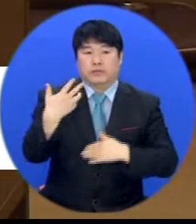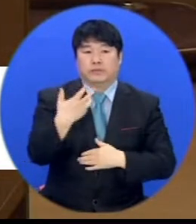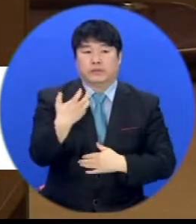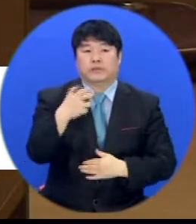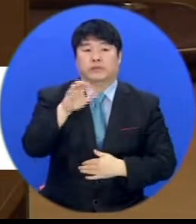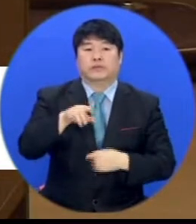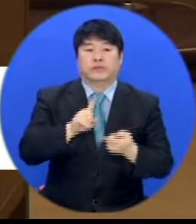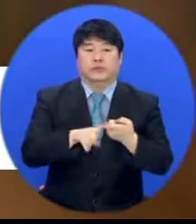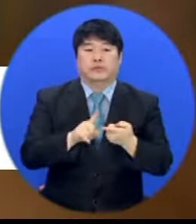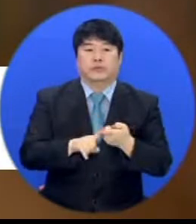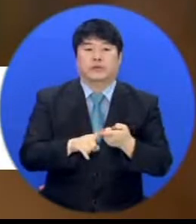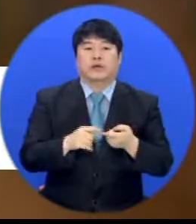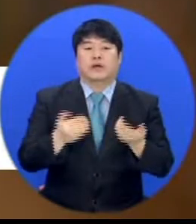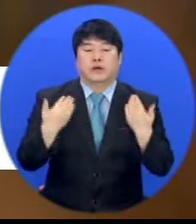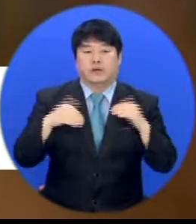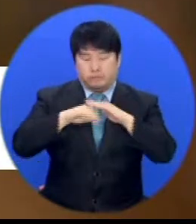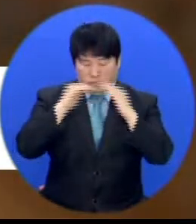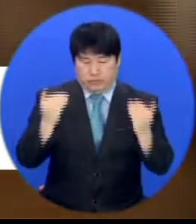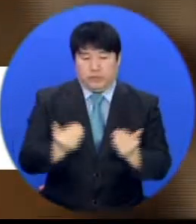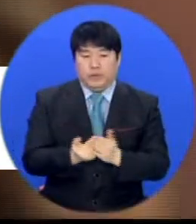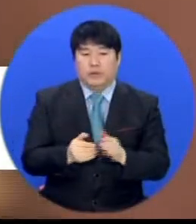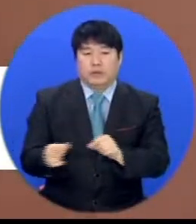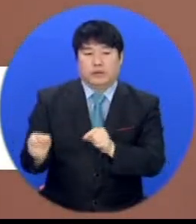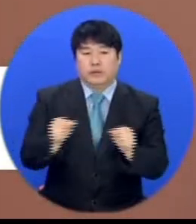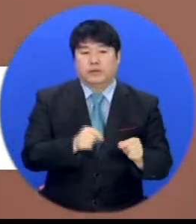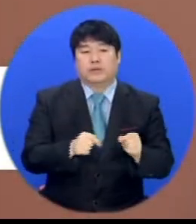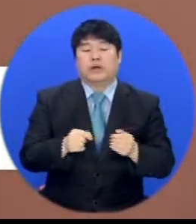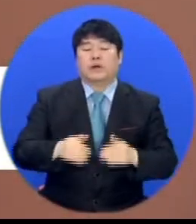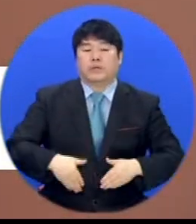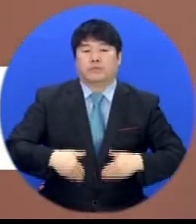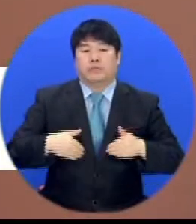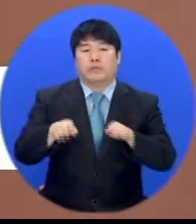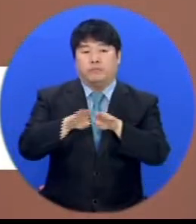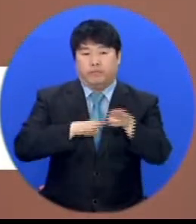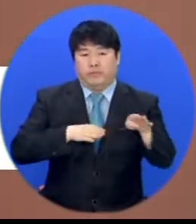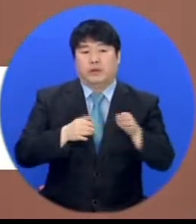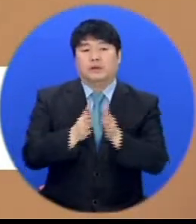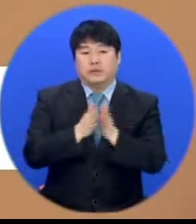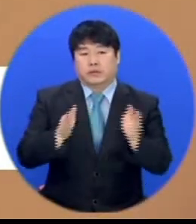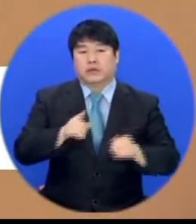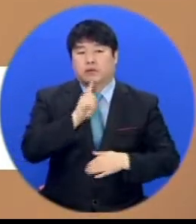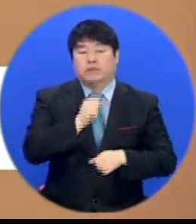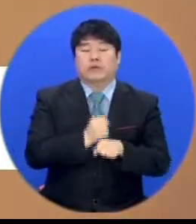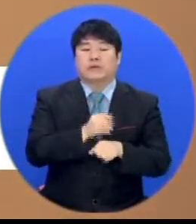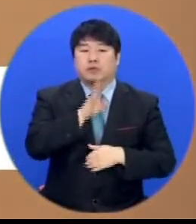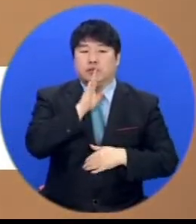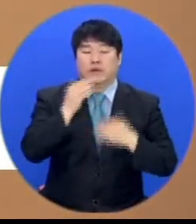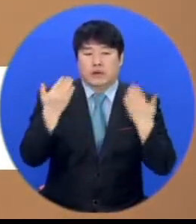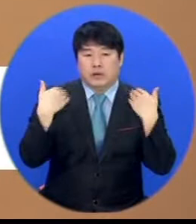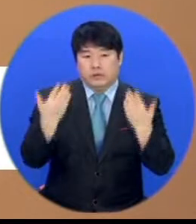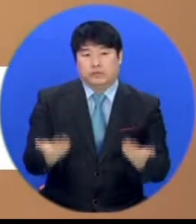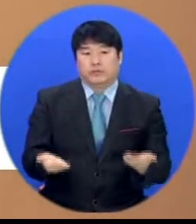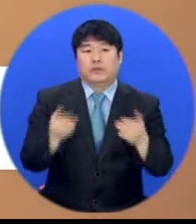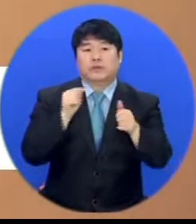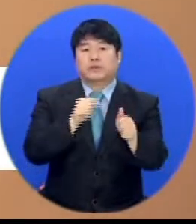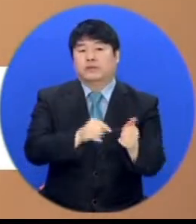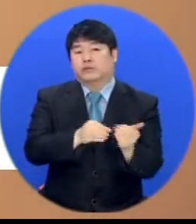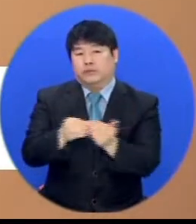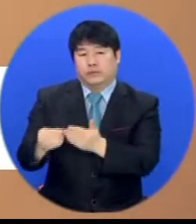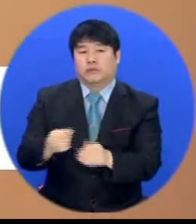대해 학사 일정을 최대한 앞당겨 본방학에 들어가도록 하는 방식으로 사실상 휴교를 유도하기로